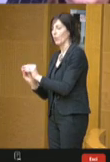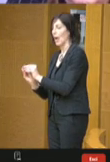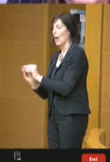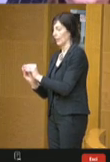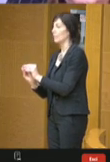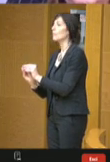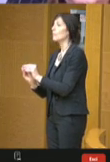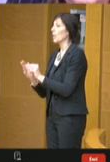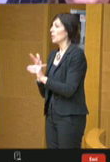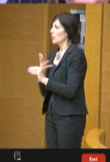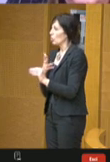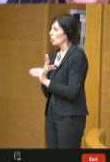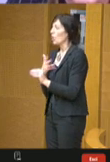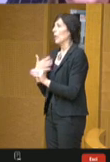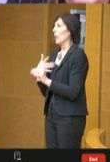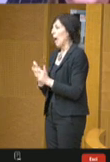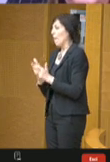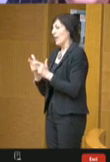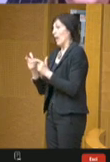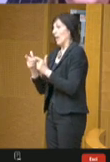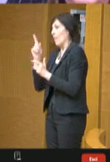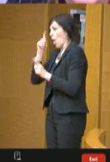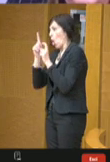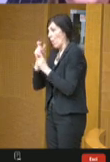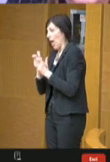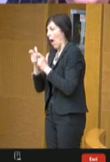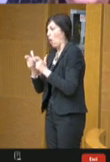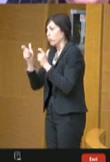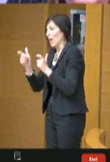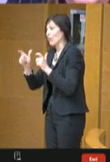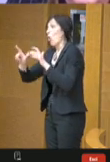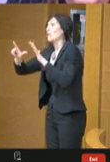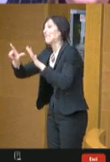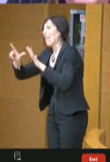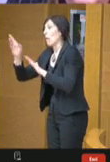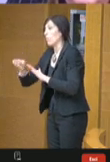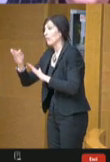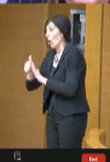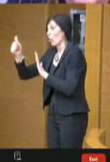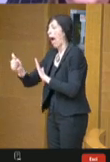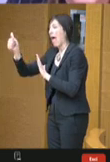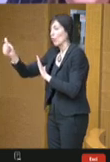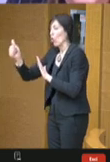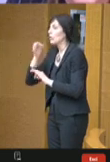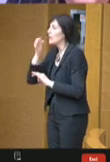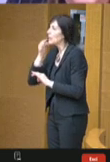preoccupante aumento annuo del 7%. È evidente che noi dobbiamo